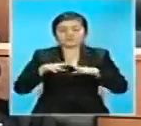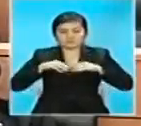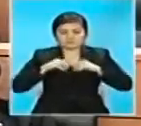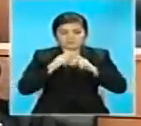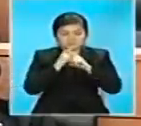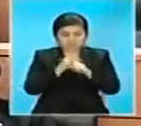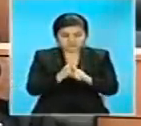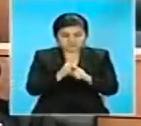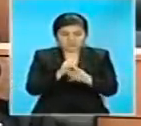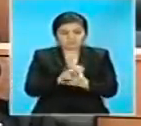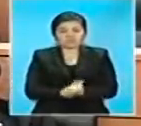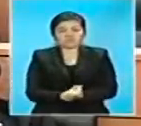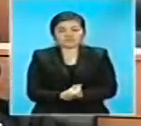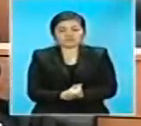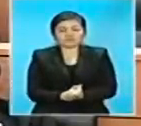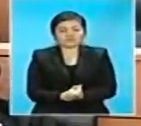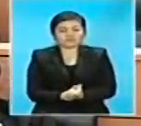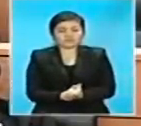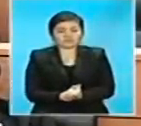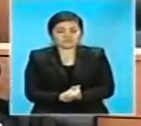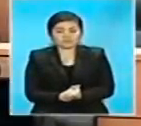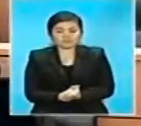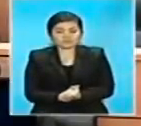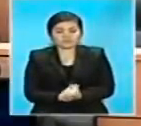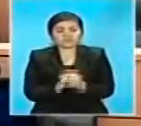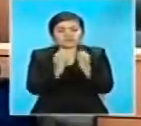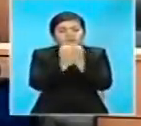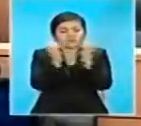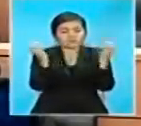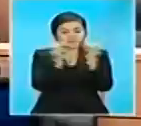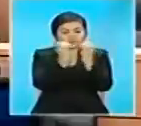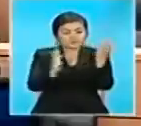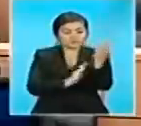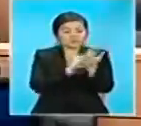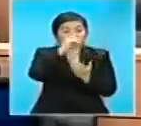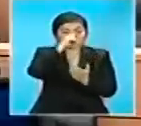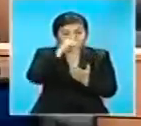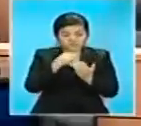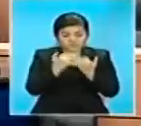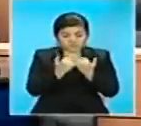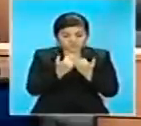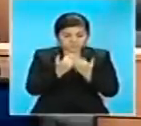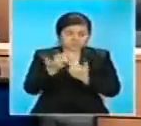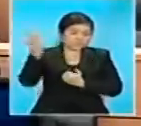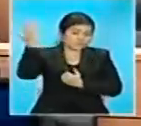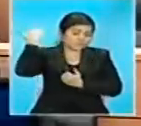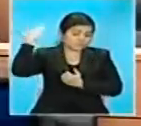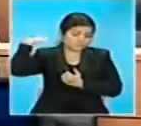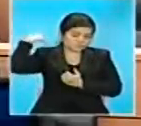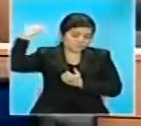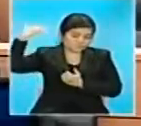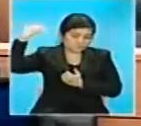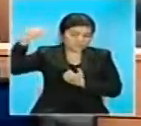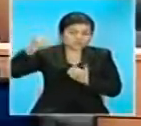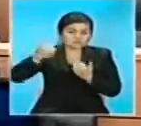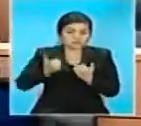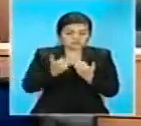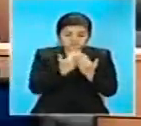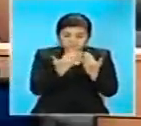ต่อร่างรัฐธรรมนูญแห่งราชอาณาจักรไทยซึ่งที่ผ่านมามีหลายฉบับ